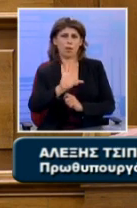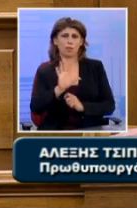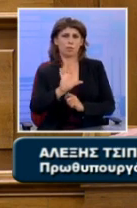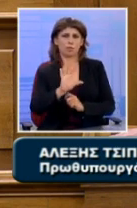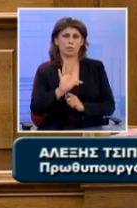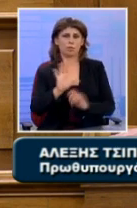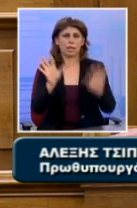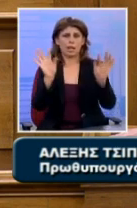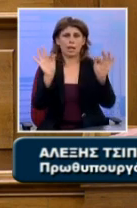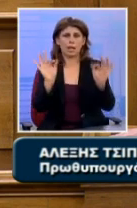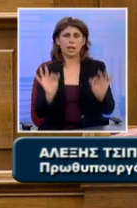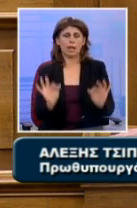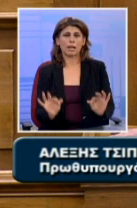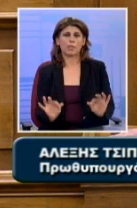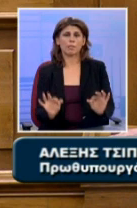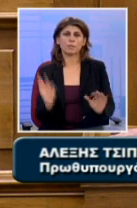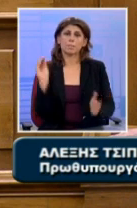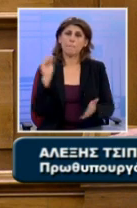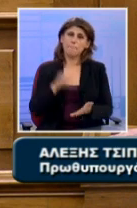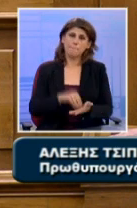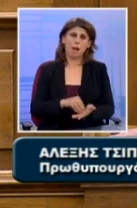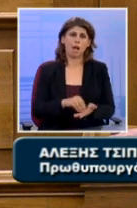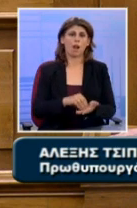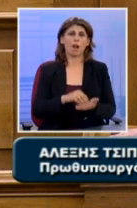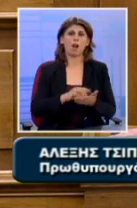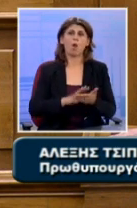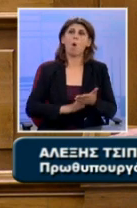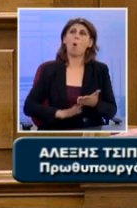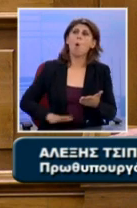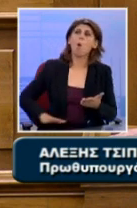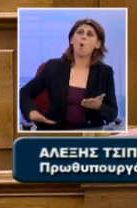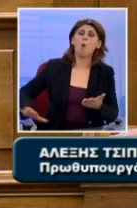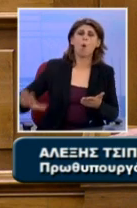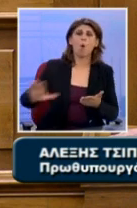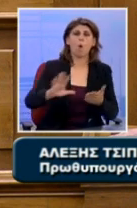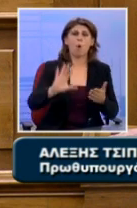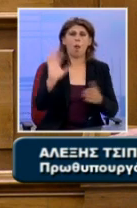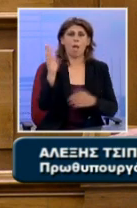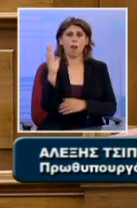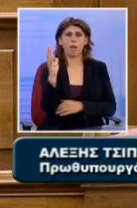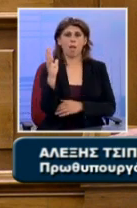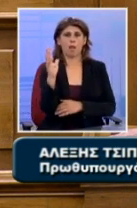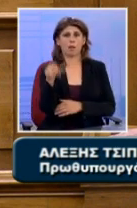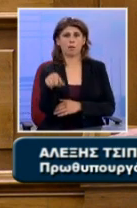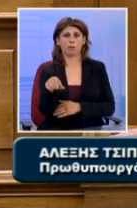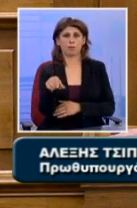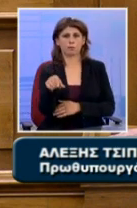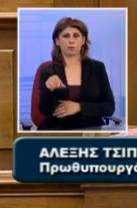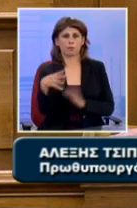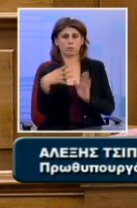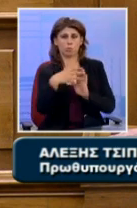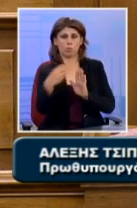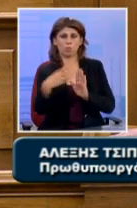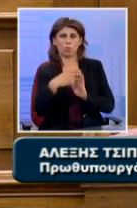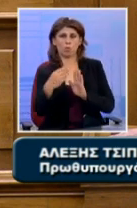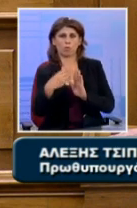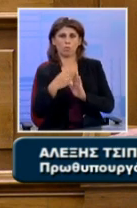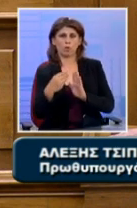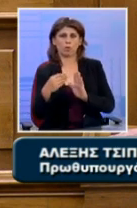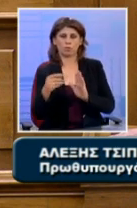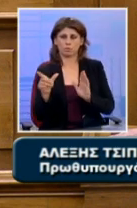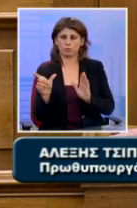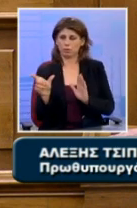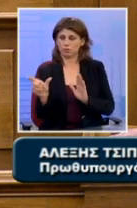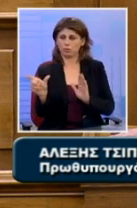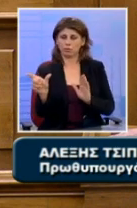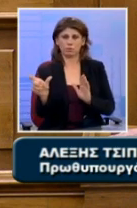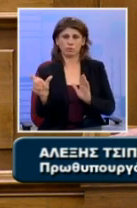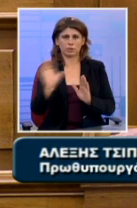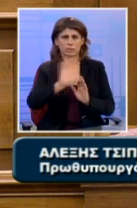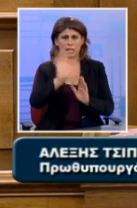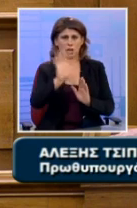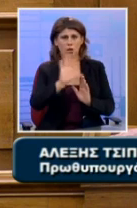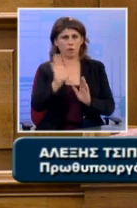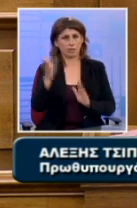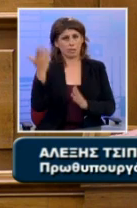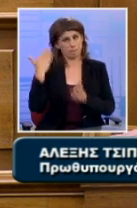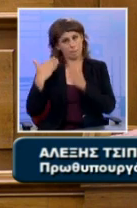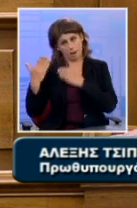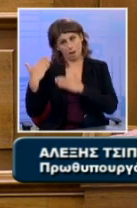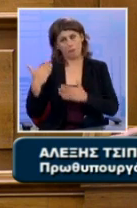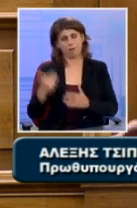και να ρυθμίσουν ξανά όλα τα κανάλια που πιάνει ο δέκτης και η συσκευή, ο δέκτης της τηλεόρασής